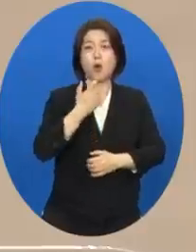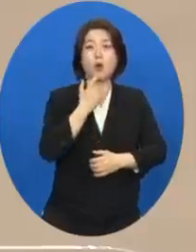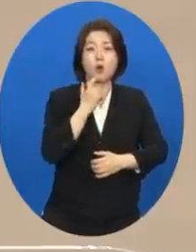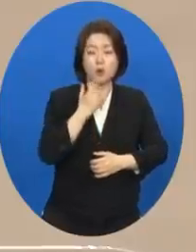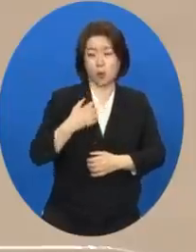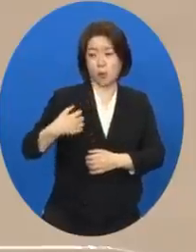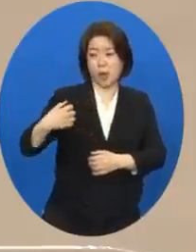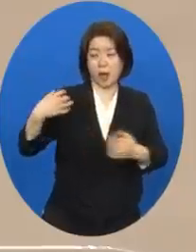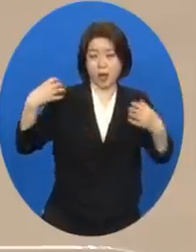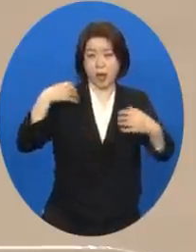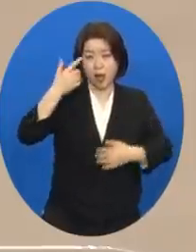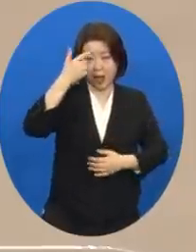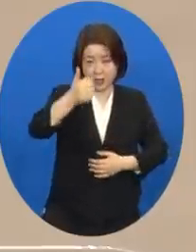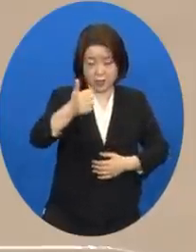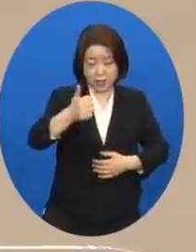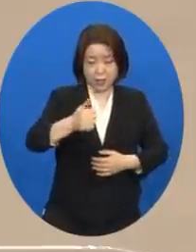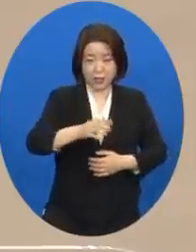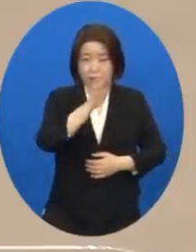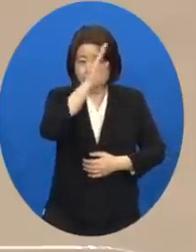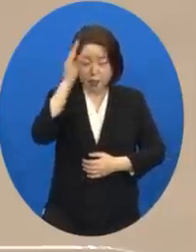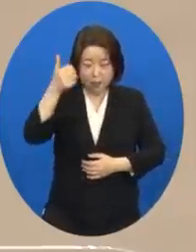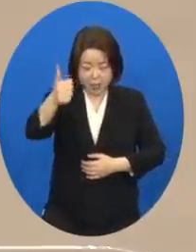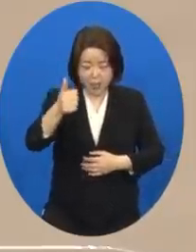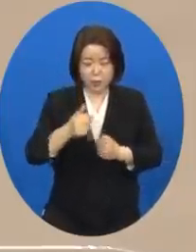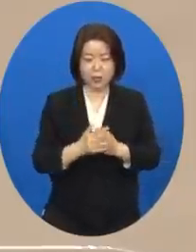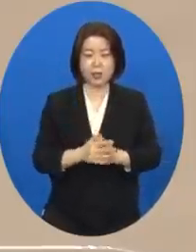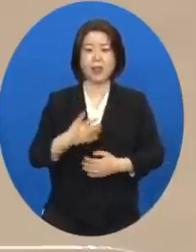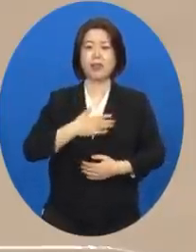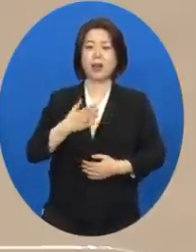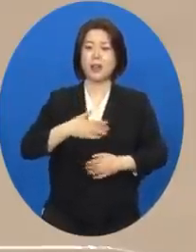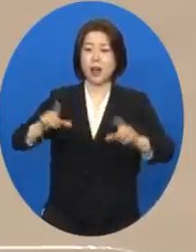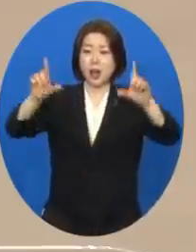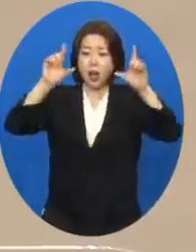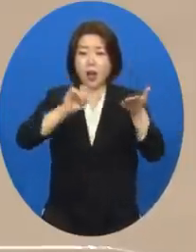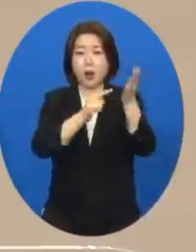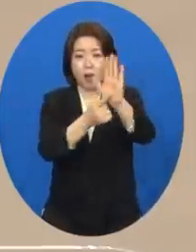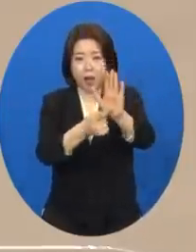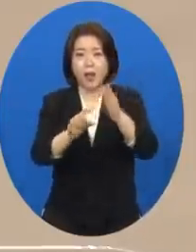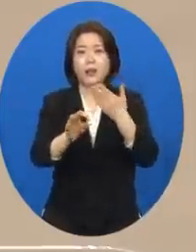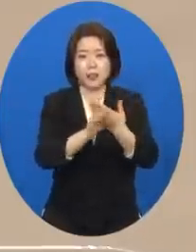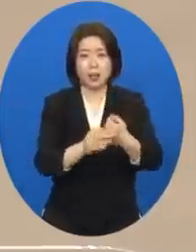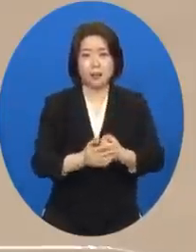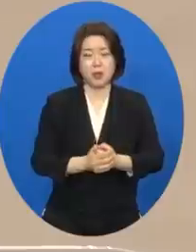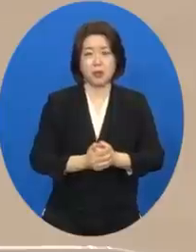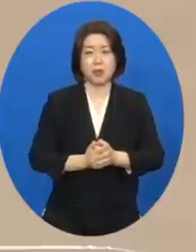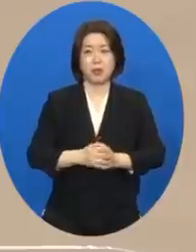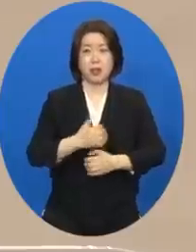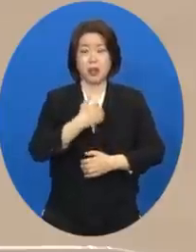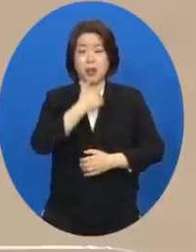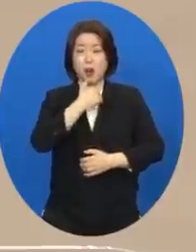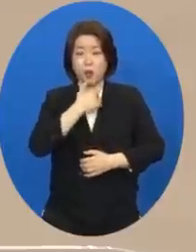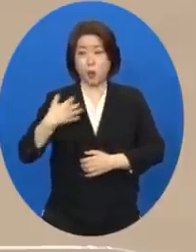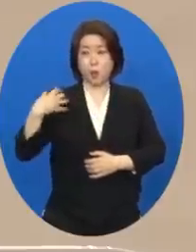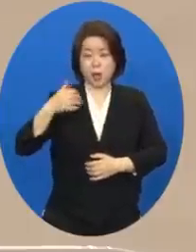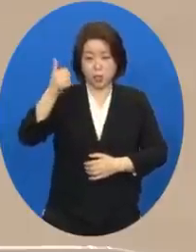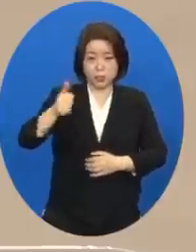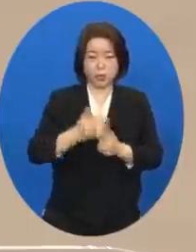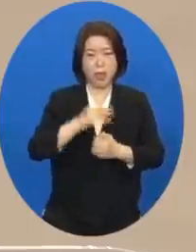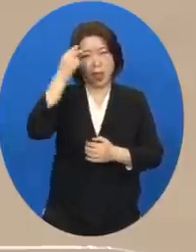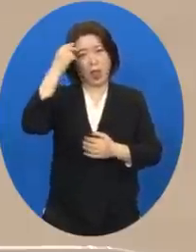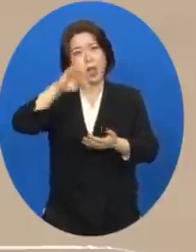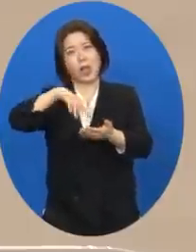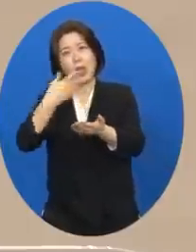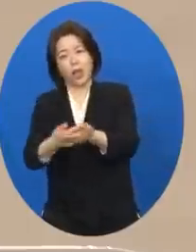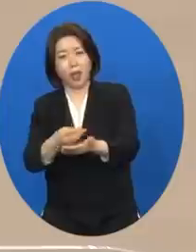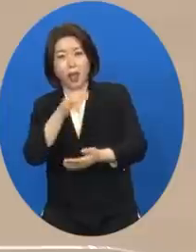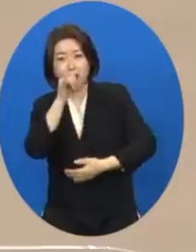나다 이렇게 한 번만 하셨다면 그래서 빌라도가 기존의 떠라 이렇게만 됐다 면